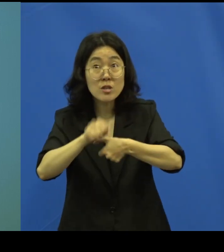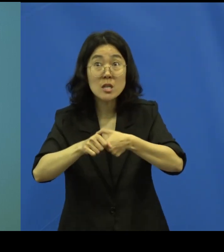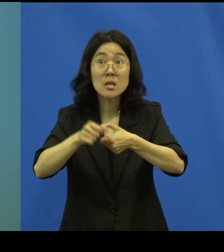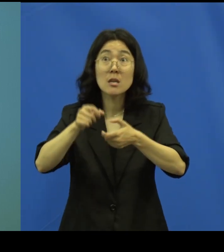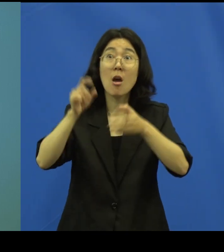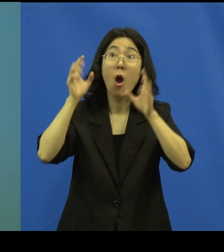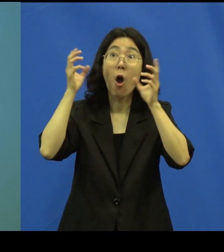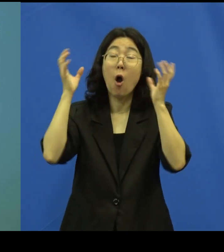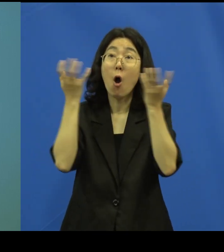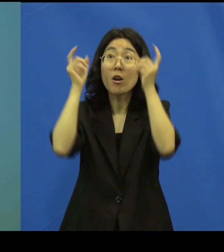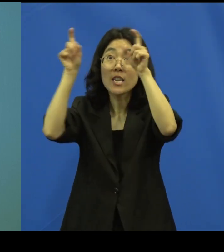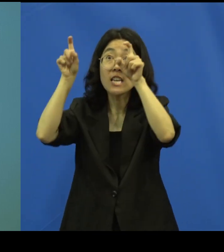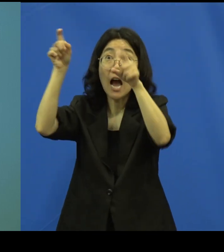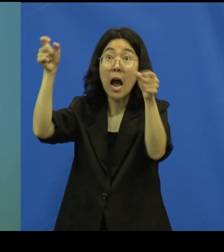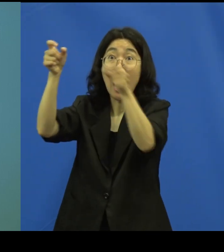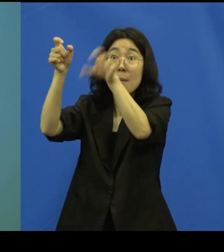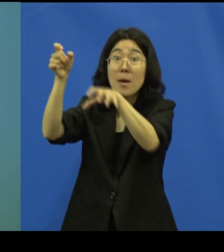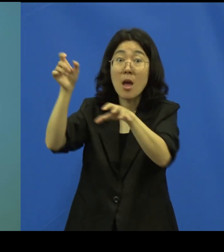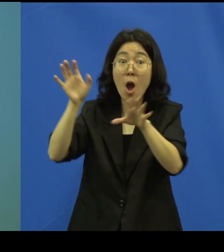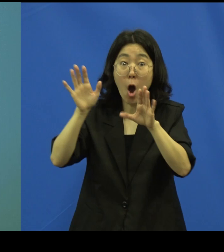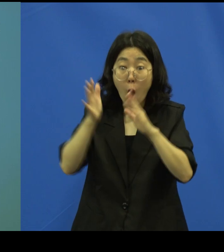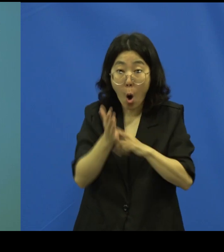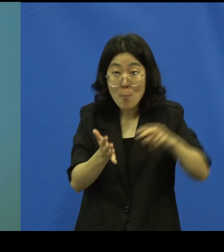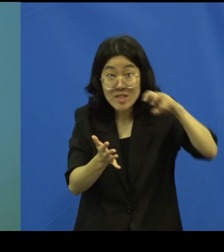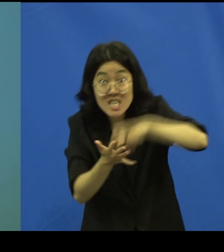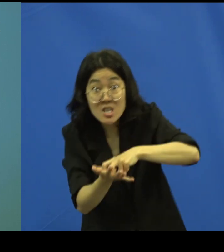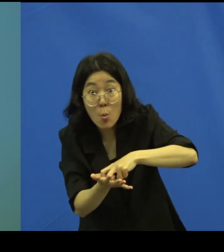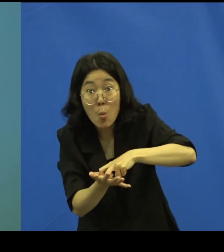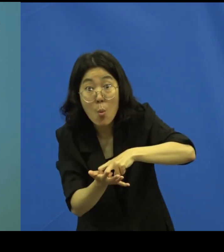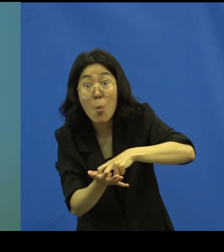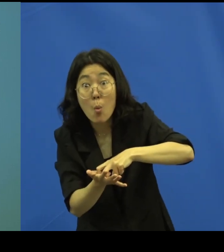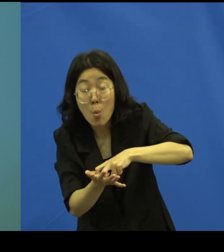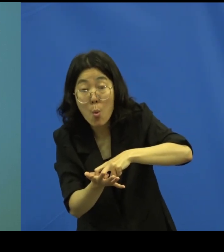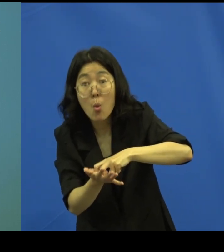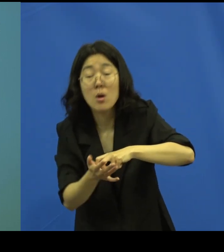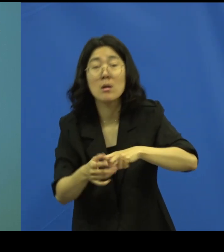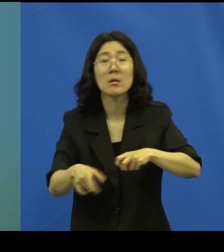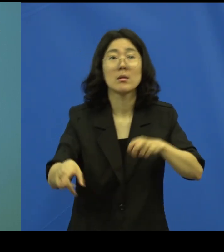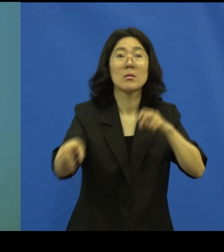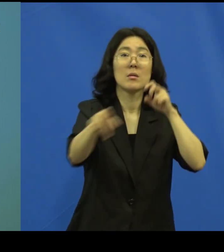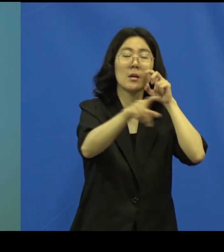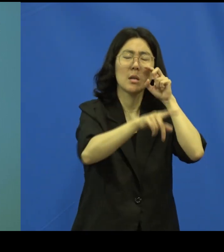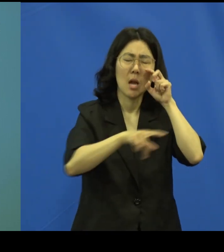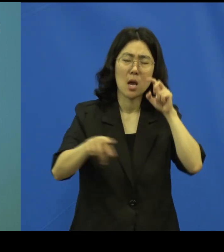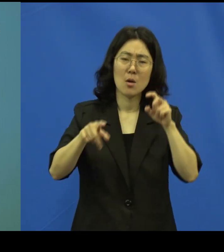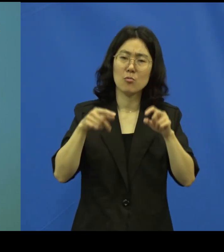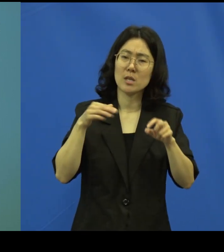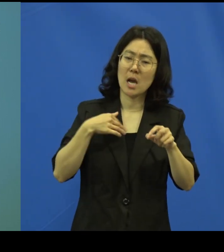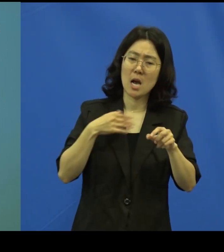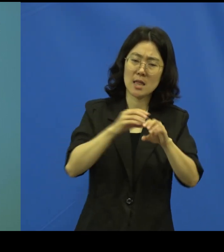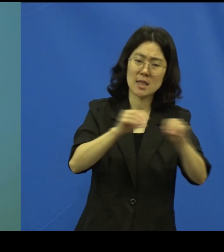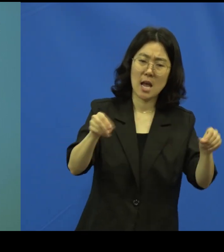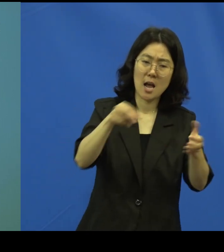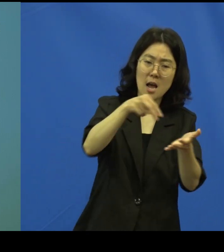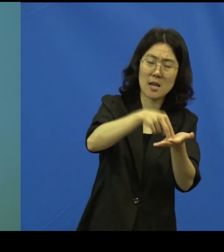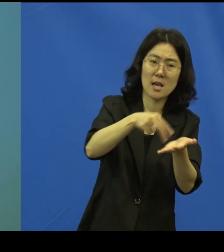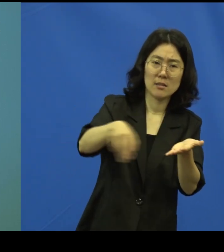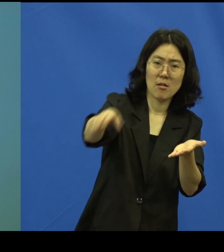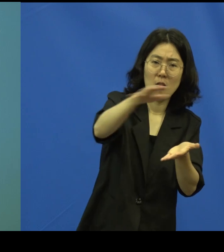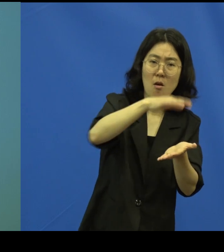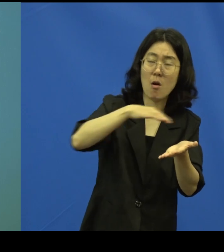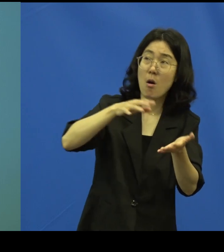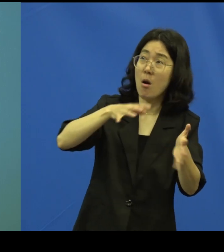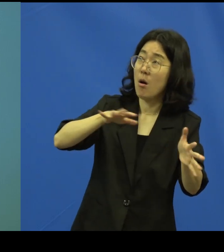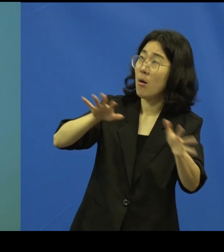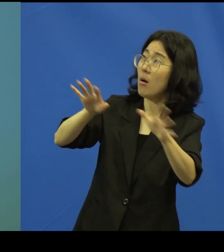엎드리고 24장로가 엎드리고 있습니다. 지상에서 드리는 경배는 하늘의 보좌에 모든 성도들과